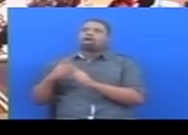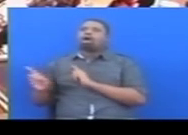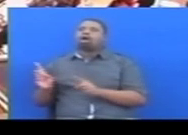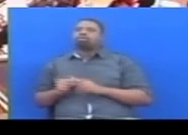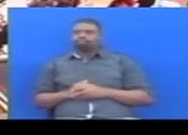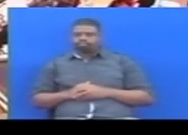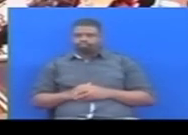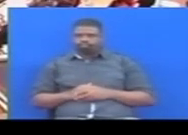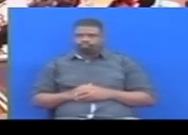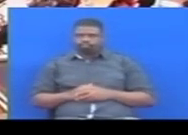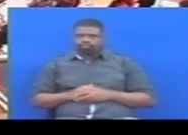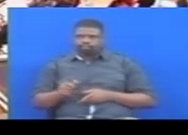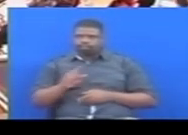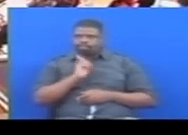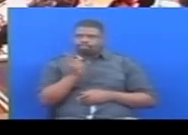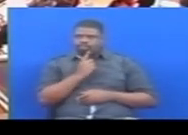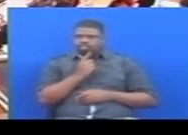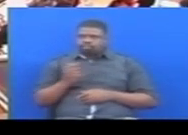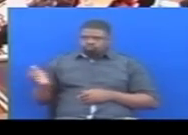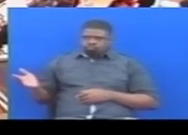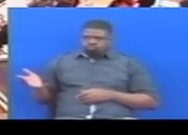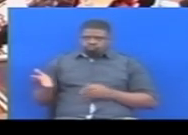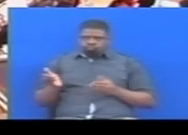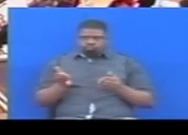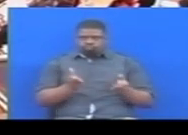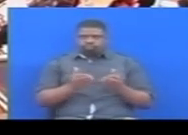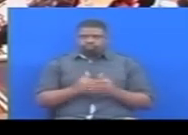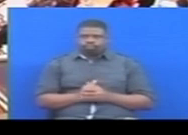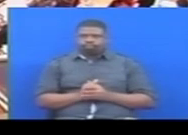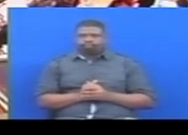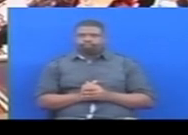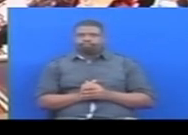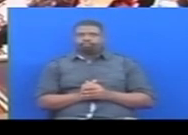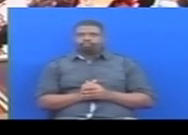Mheshimiwa Naibu Waziri wa Mifugo na Uvuvi, majibu.